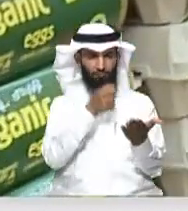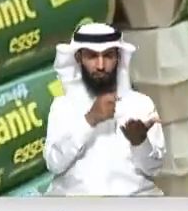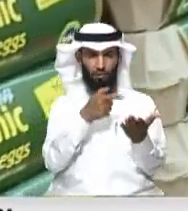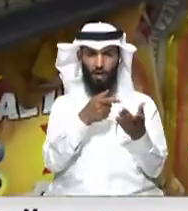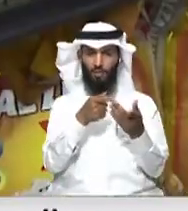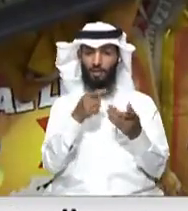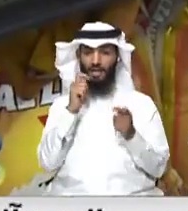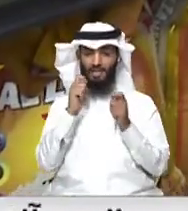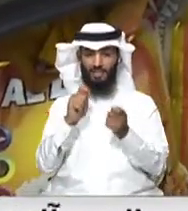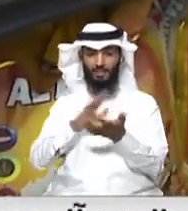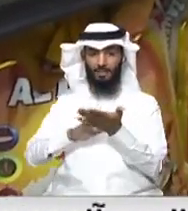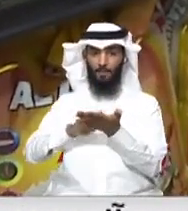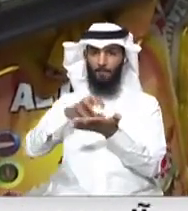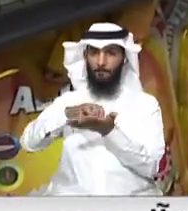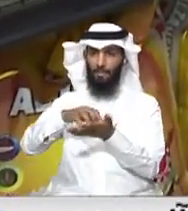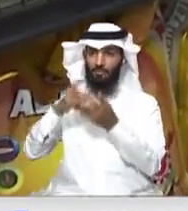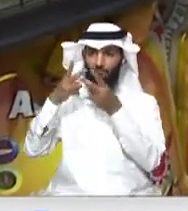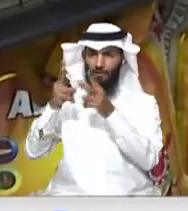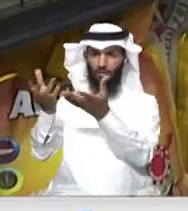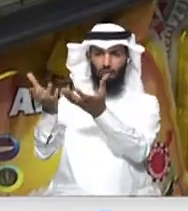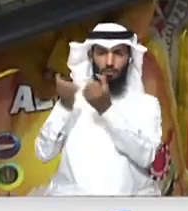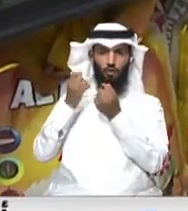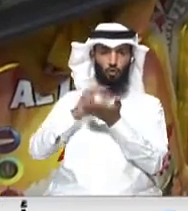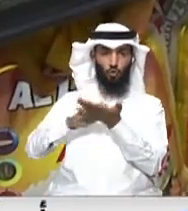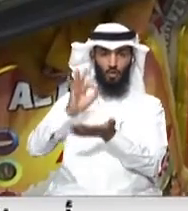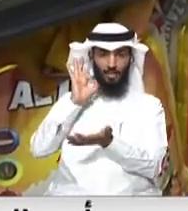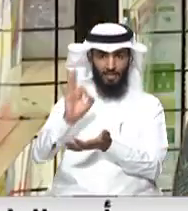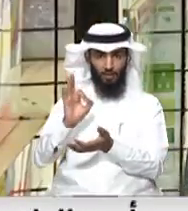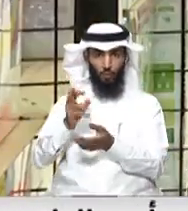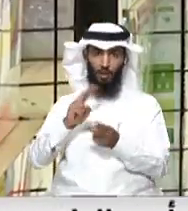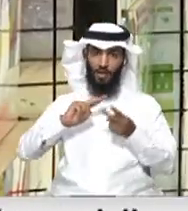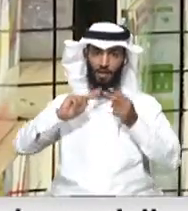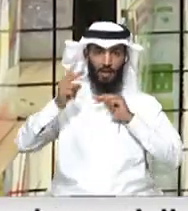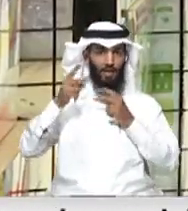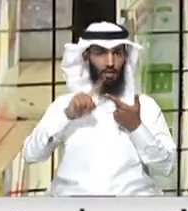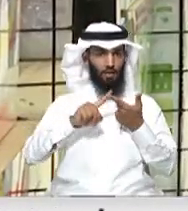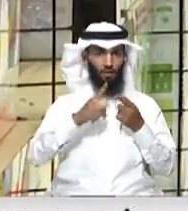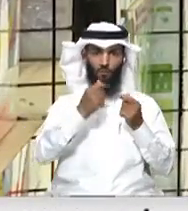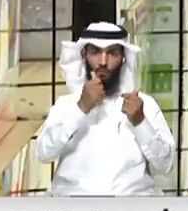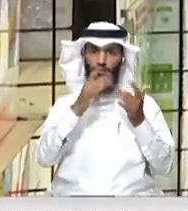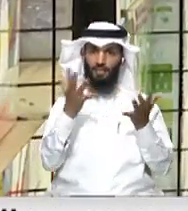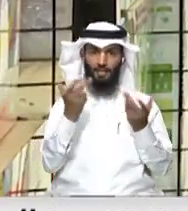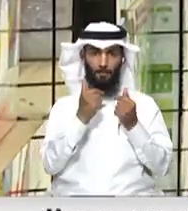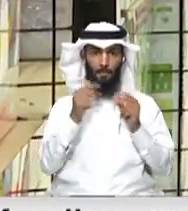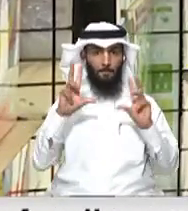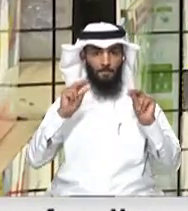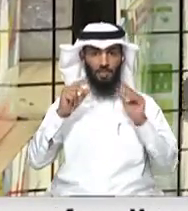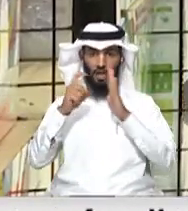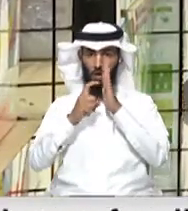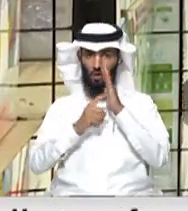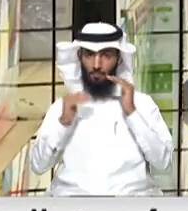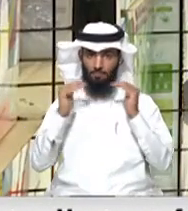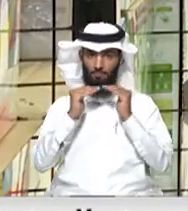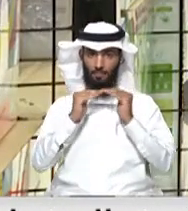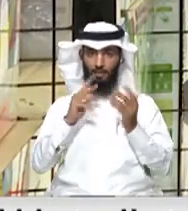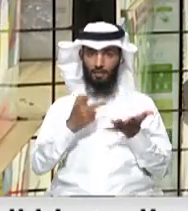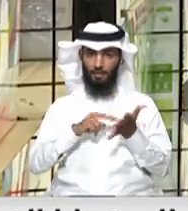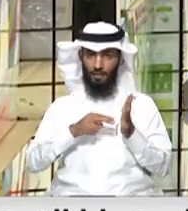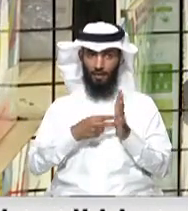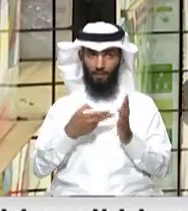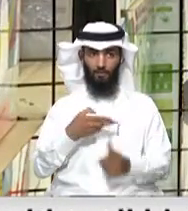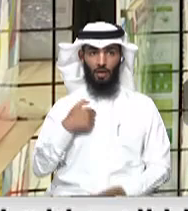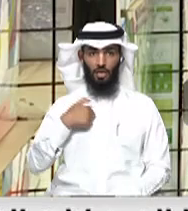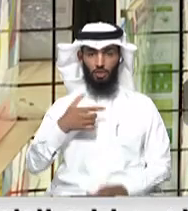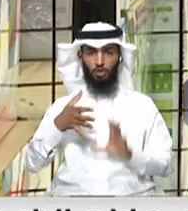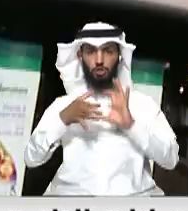المنشأ وتفعيل النظام الإلكتروني للمخالفات. جولات عندنا معتادة على الجمعيات التعاونية،